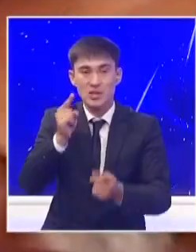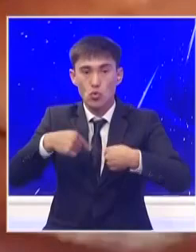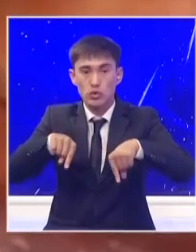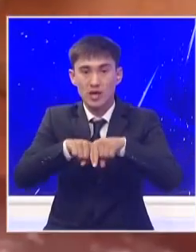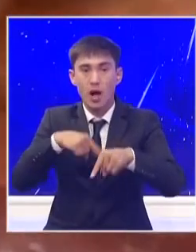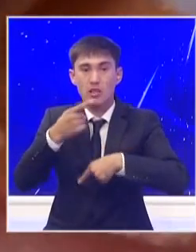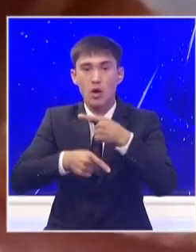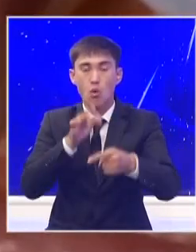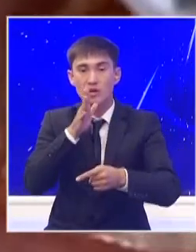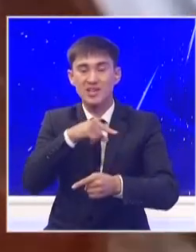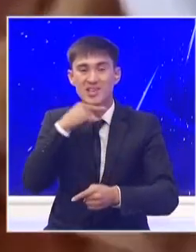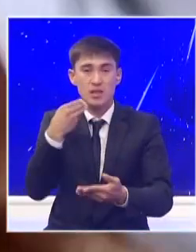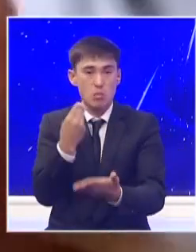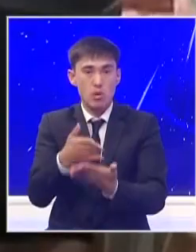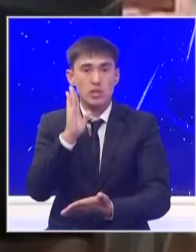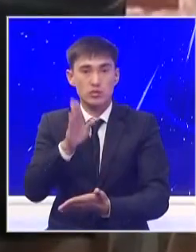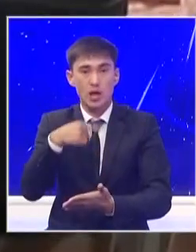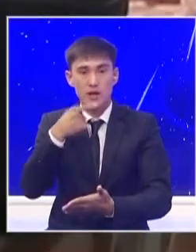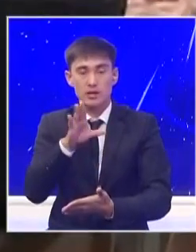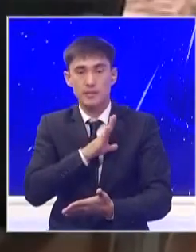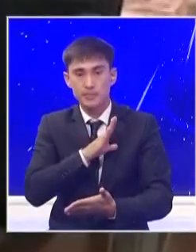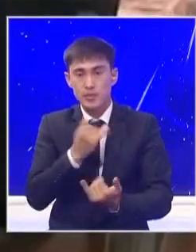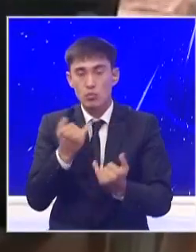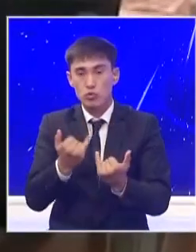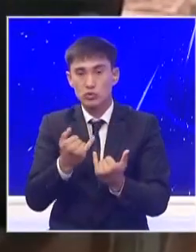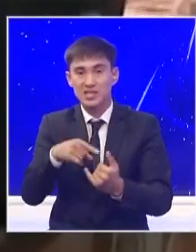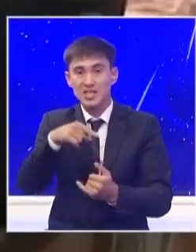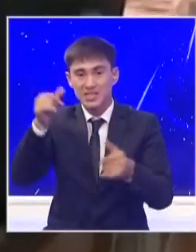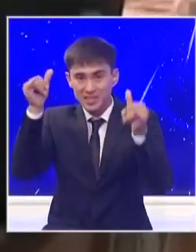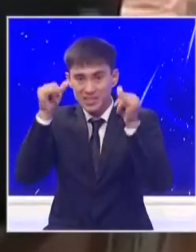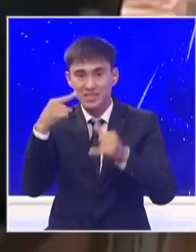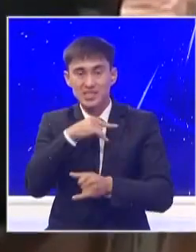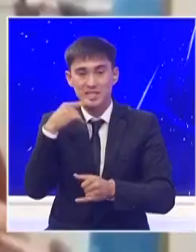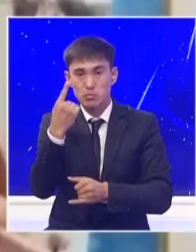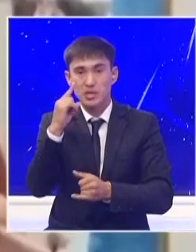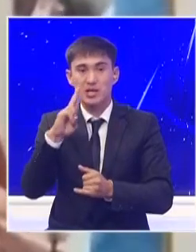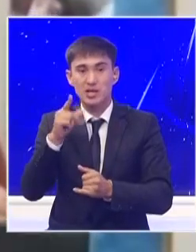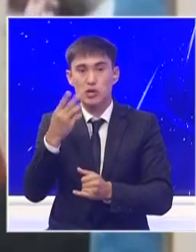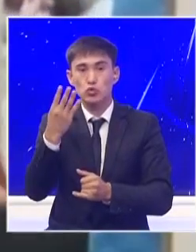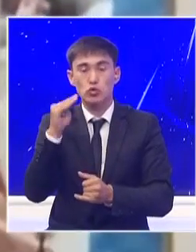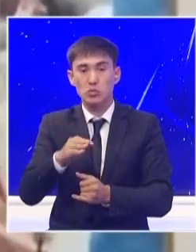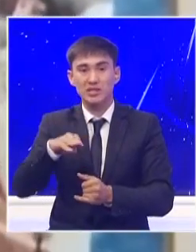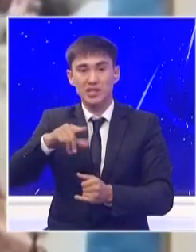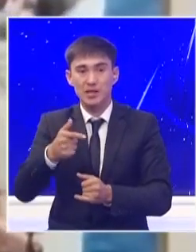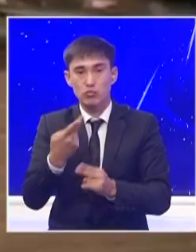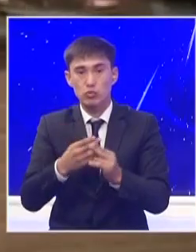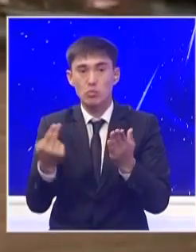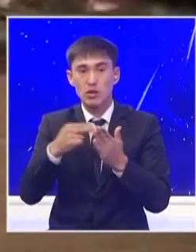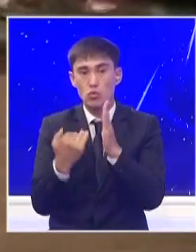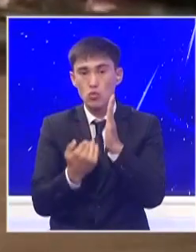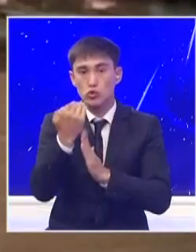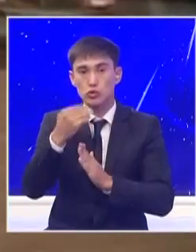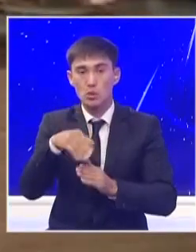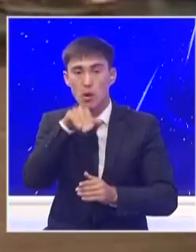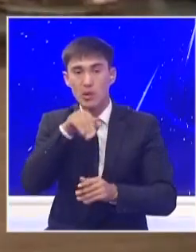алдағы уақытта еттің тағы да қымбаттауы мүмкін екендігін айтады. Бүгінде сиыр етінің бір келісі 4000 теңге. Бұл баға әлі де өсуі мүмкін.